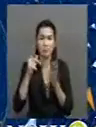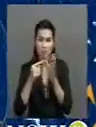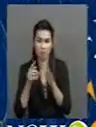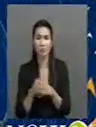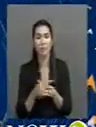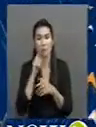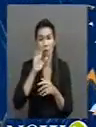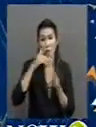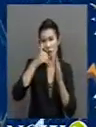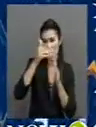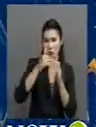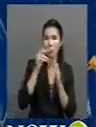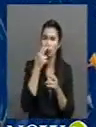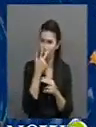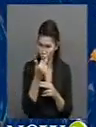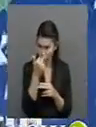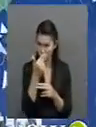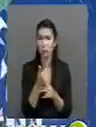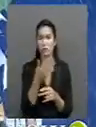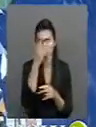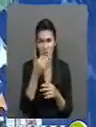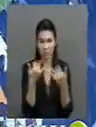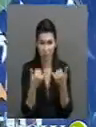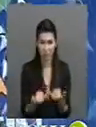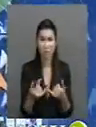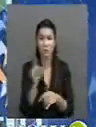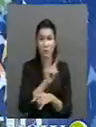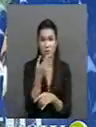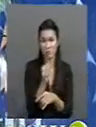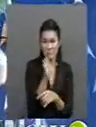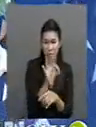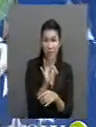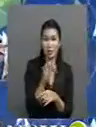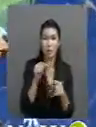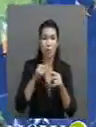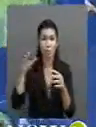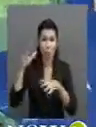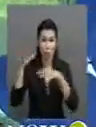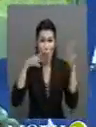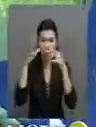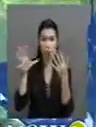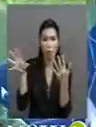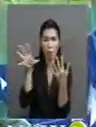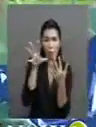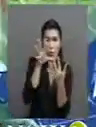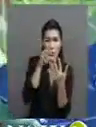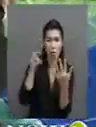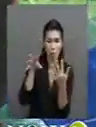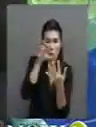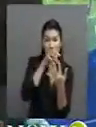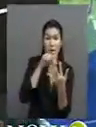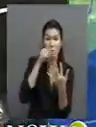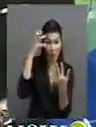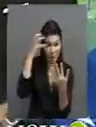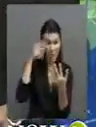ของพื้นที่ทางภาคเหนือจะต้องจับตาเป็นพิเศษครับเพราะว่าในช่วงวันที่19นั้นในช่วงที่พายุลูกนี้จะสลายตัวบริเวณของพื้นที่ประเท